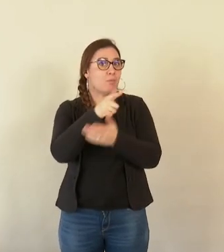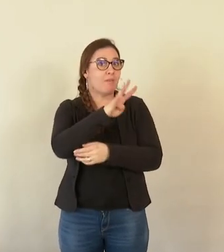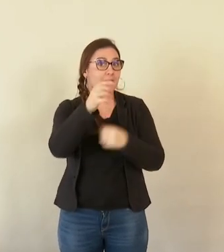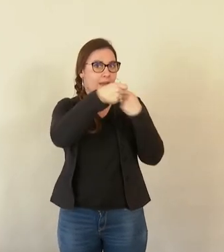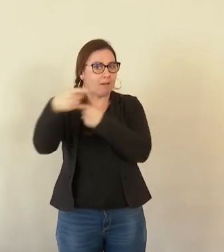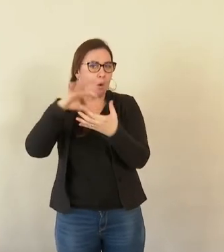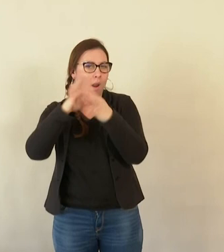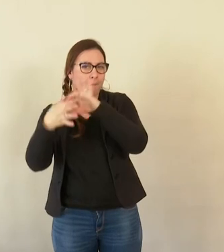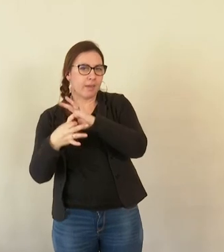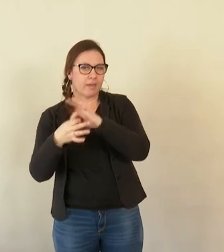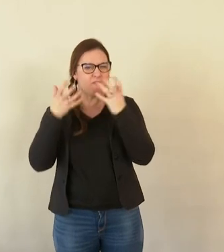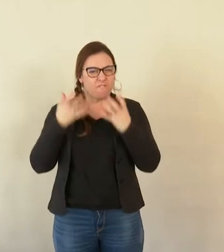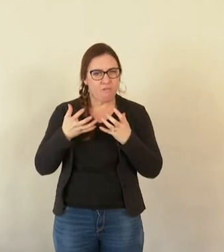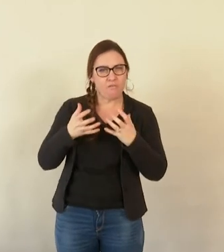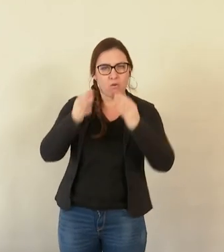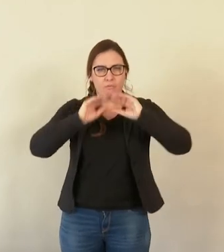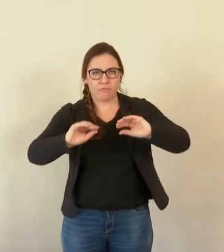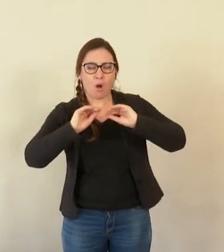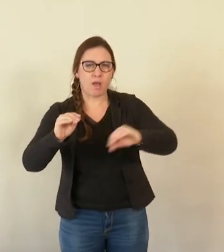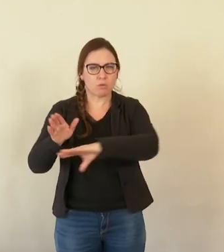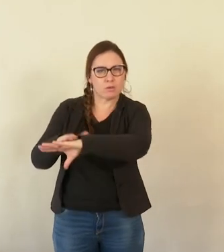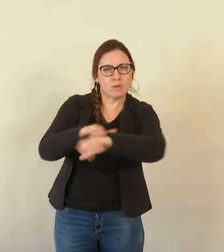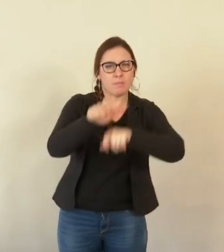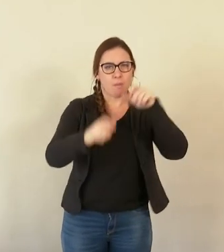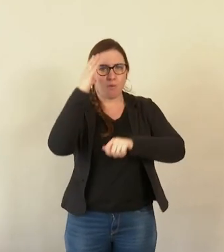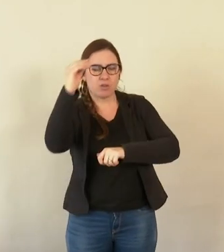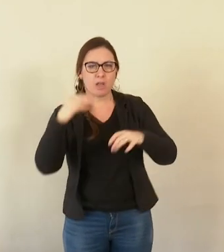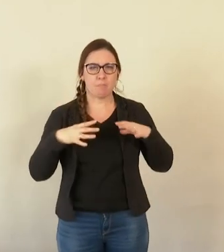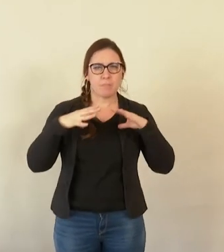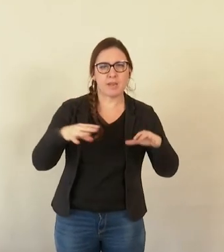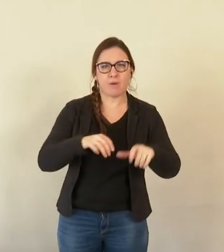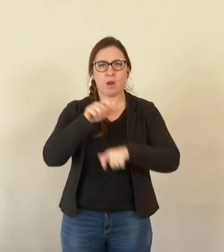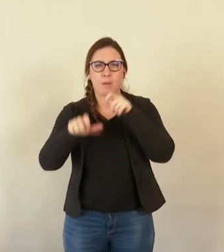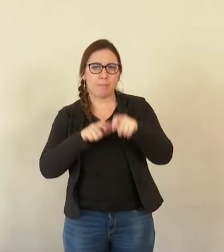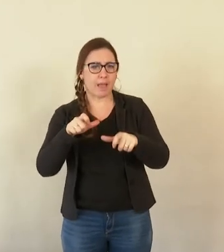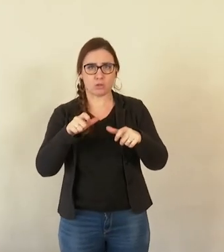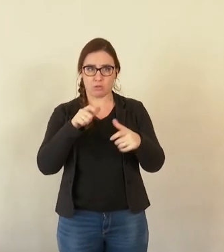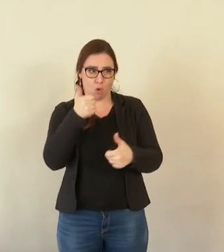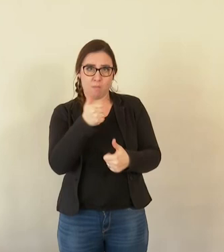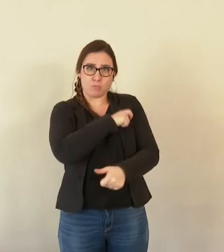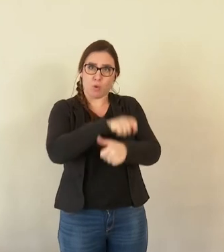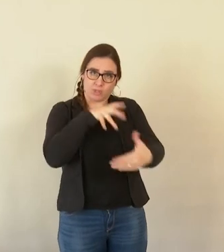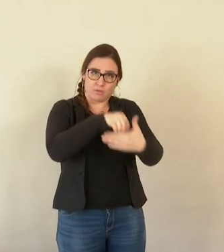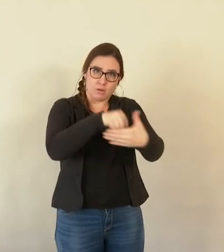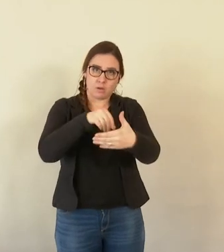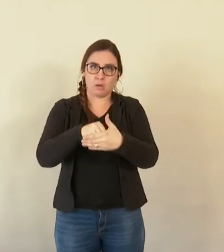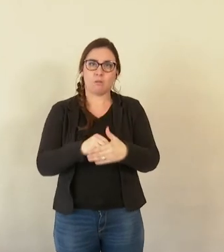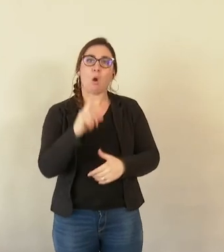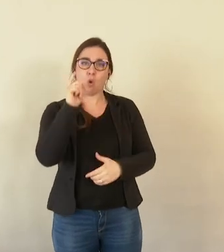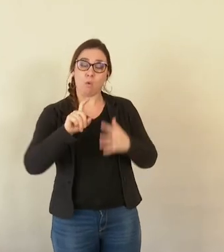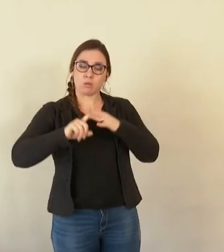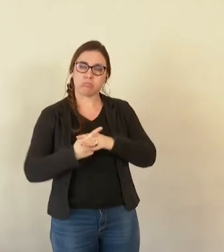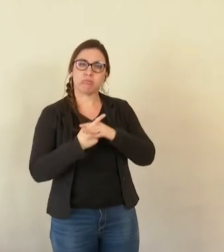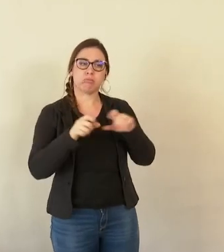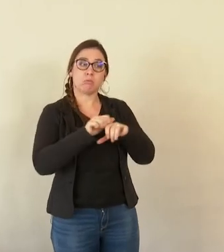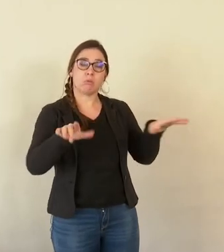volontariste en matière de formation et de sensibilisation des professionnels des bénévoles des praticquantes et des pratiquants sera initié et je crois que c'est